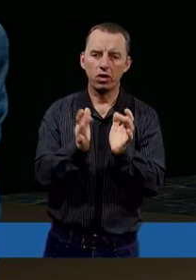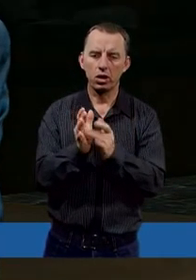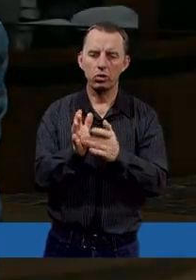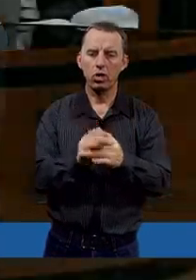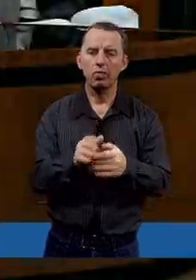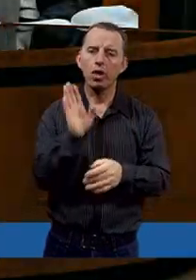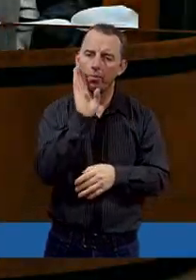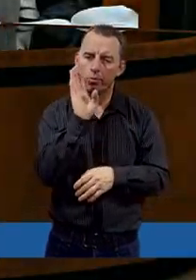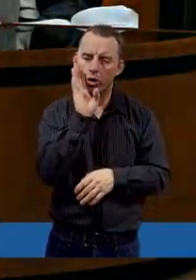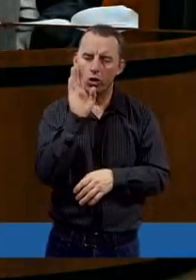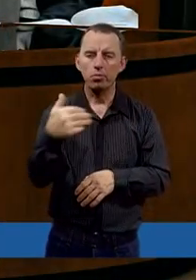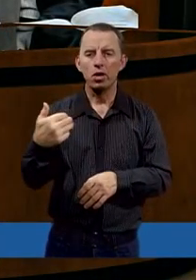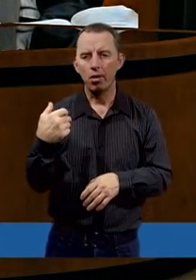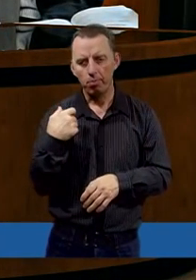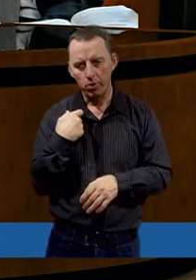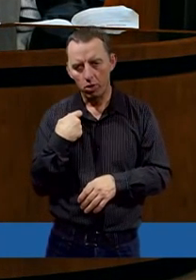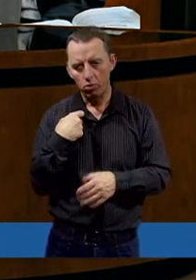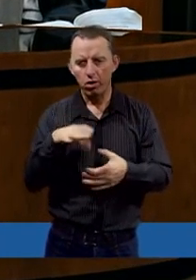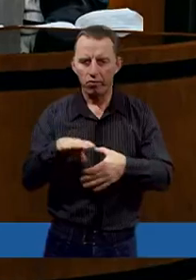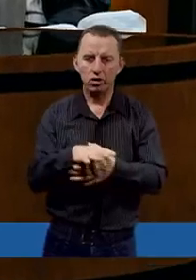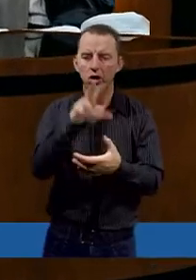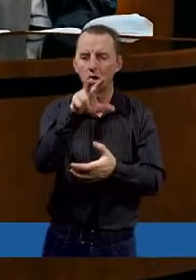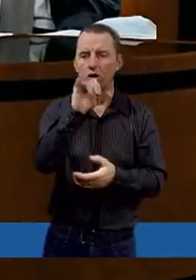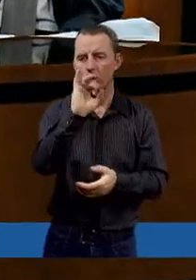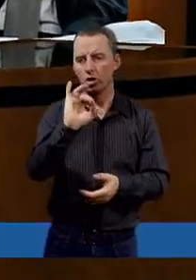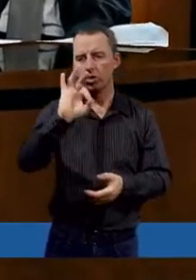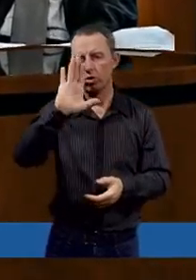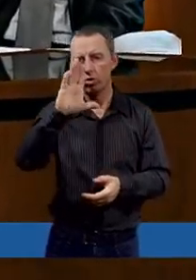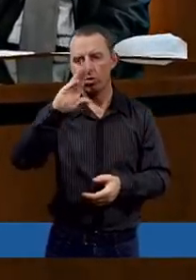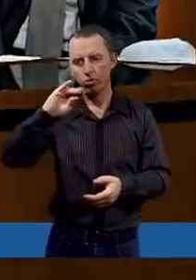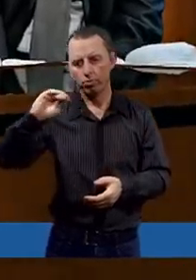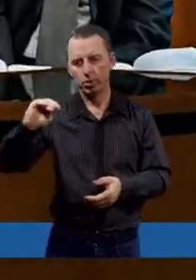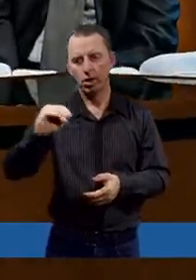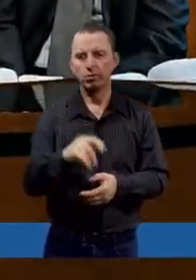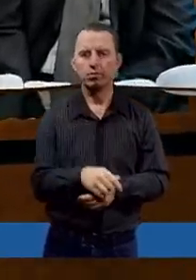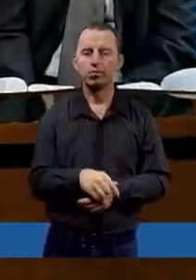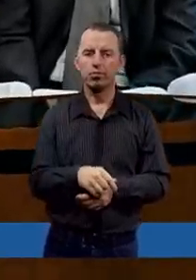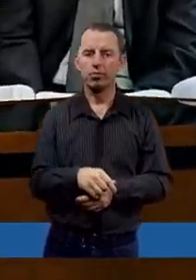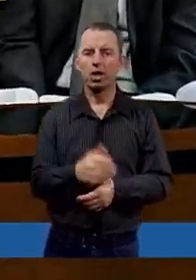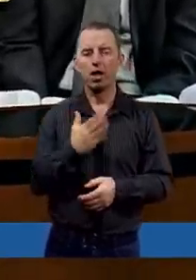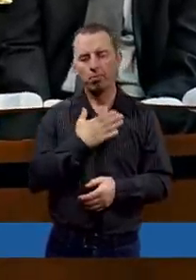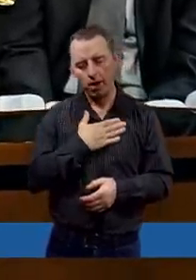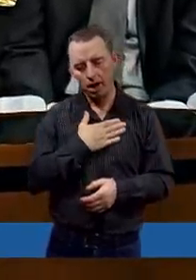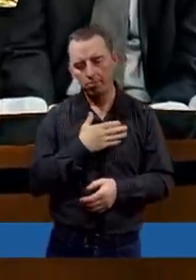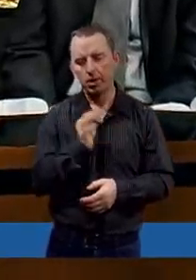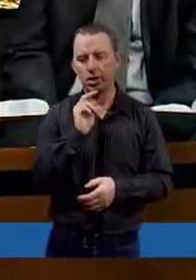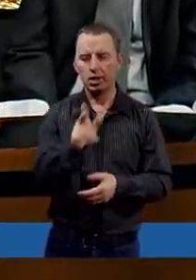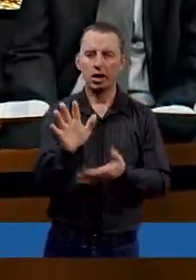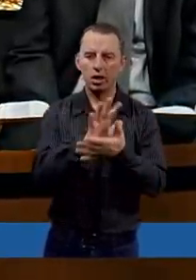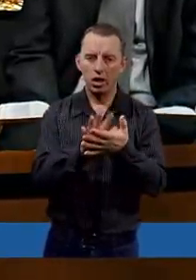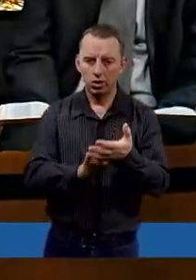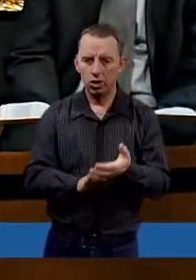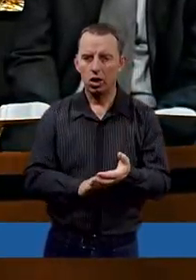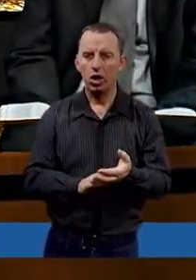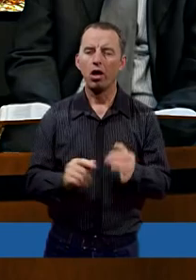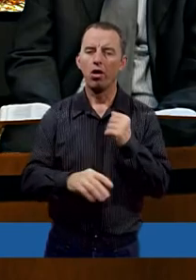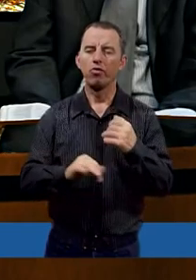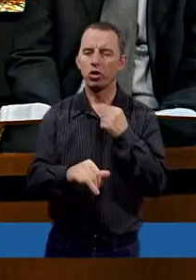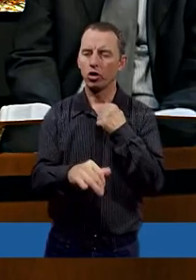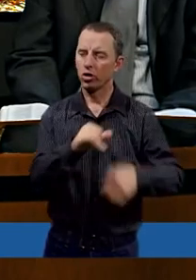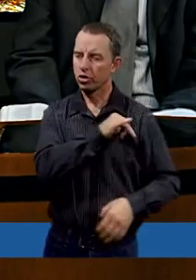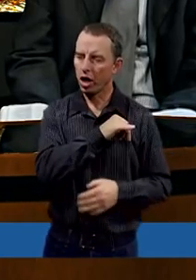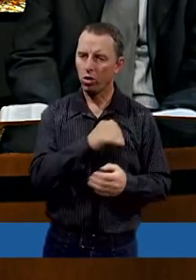było w kwestii Joba. Mm-hmm. No ale mamy takie teksty, w grzechu poczęła mnie